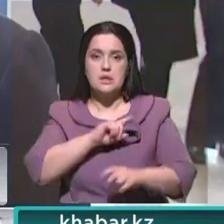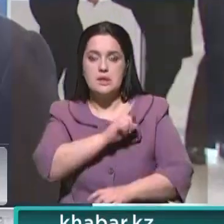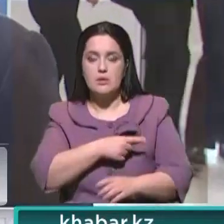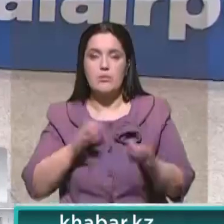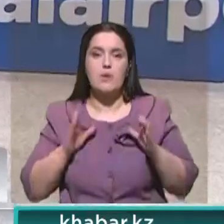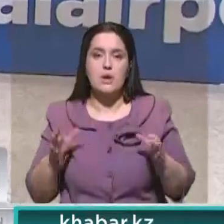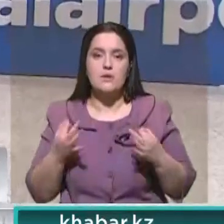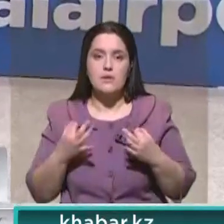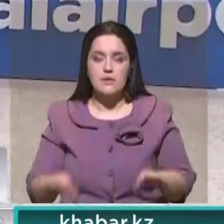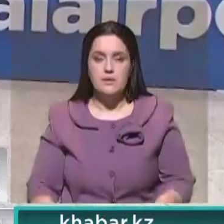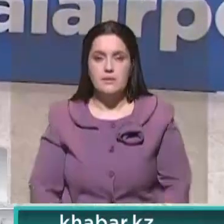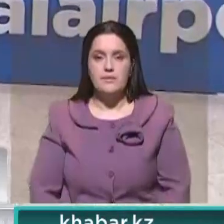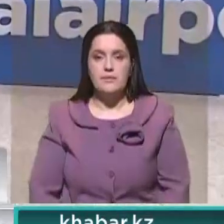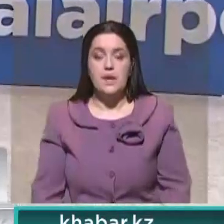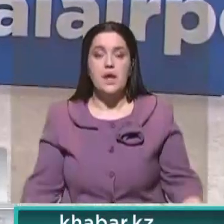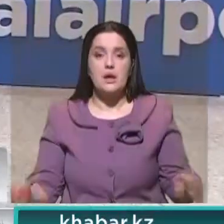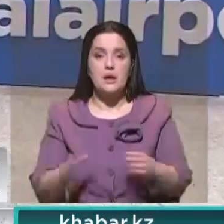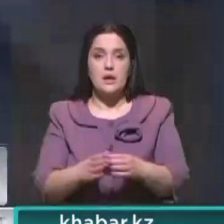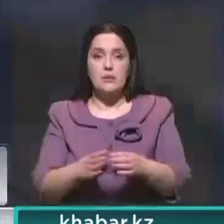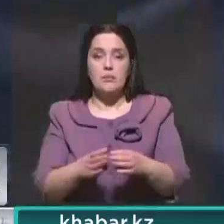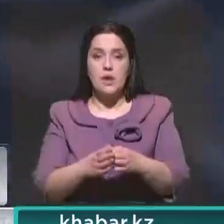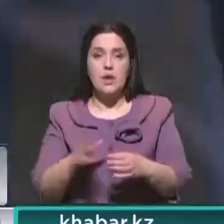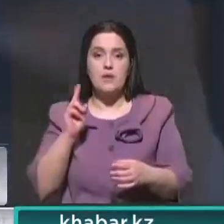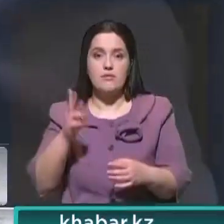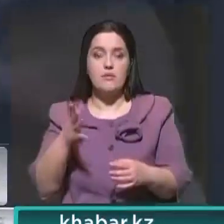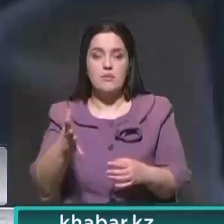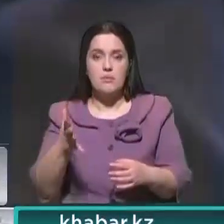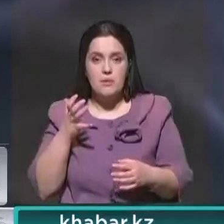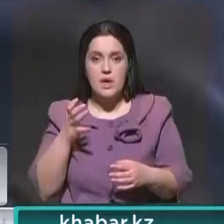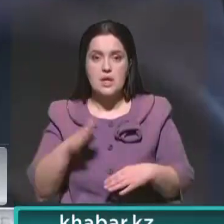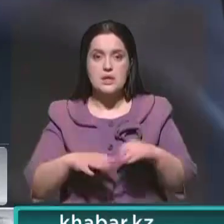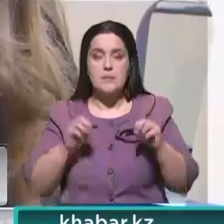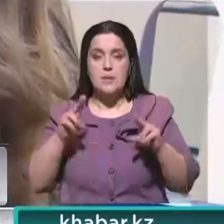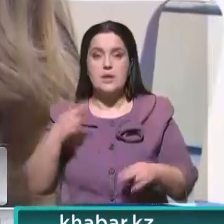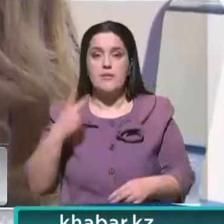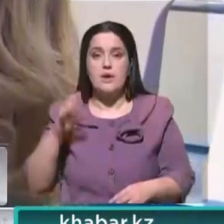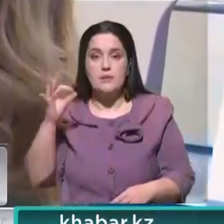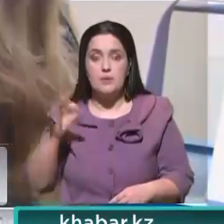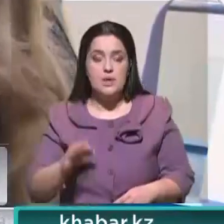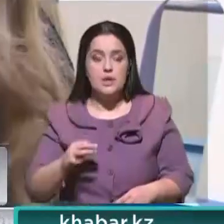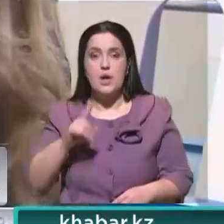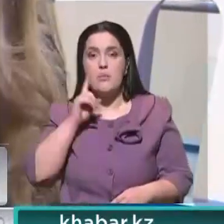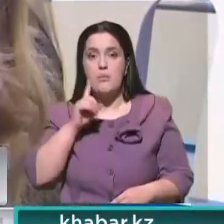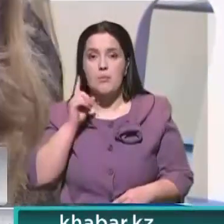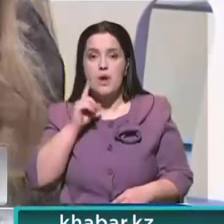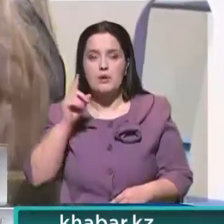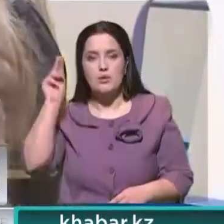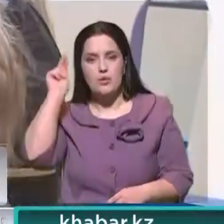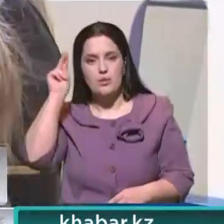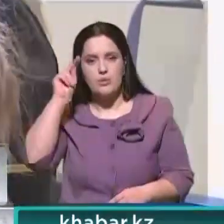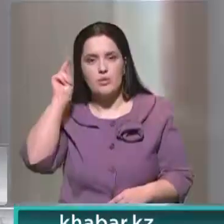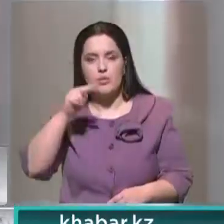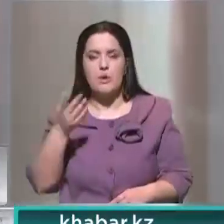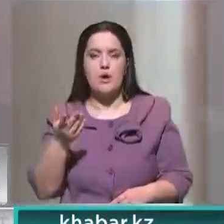свободу. Сейчас в компании трудятся больше 2500 специалистов, из них 20% молодежь. В основном они осваивают такие профессии,